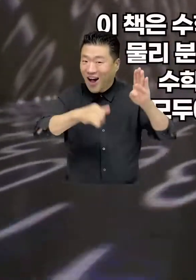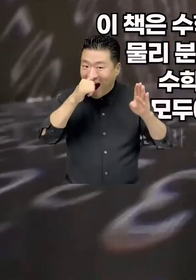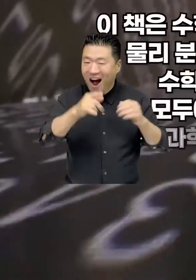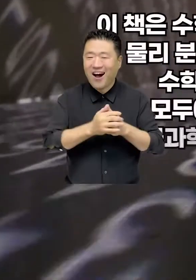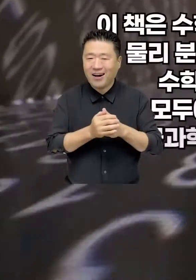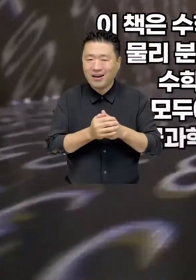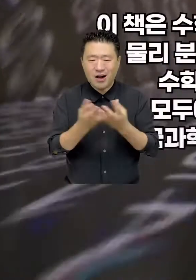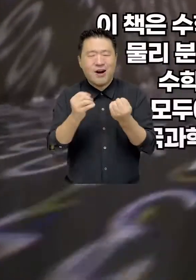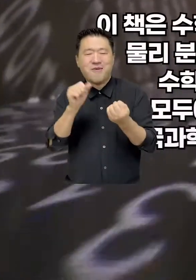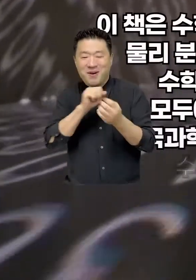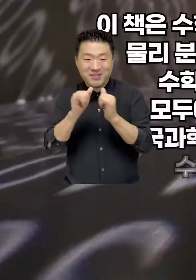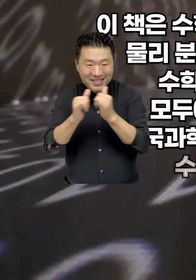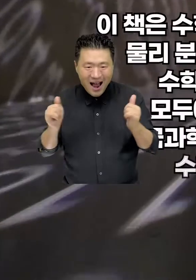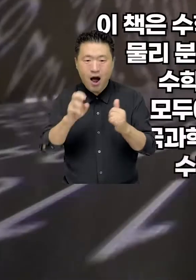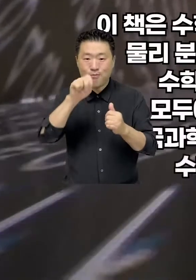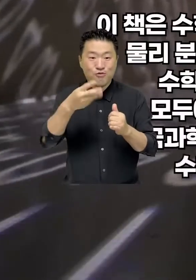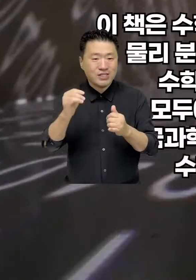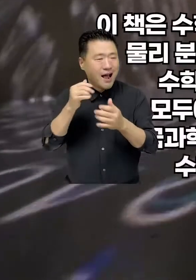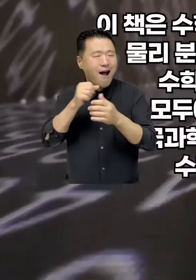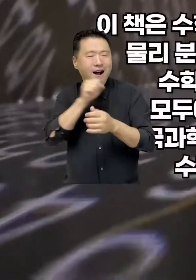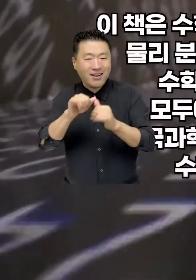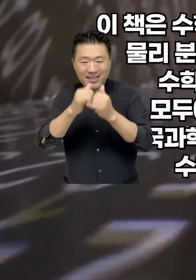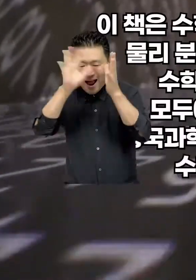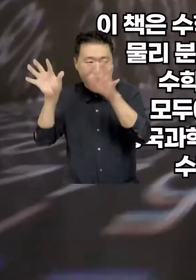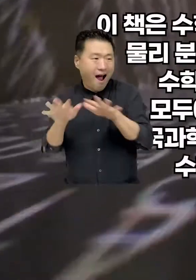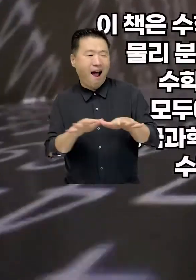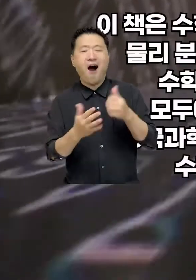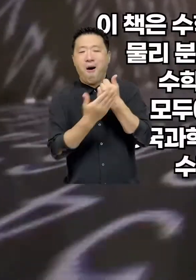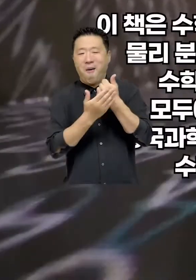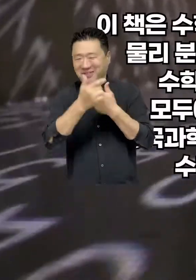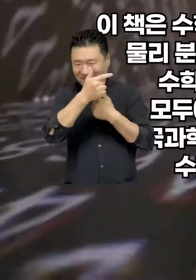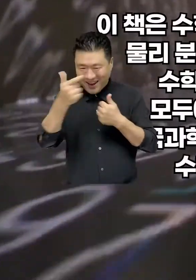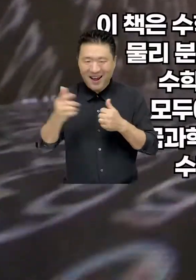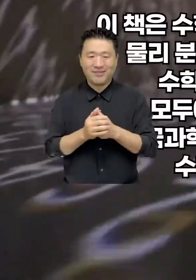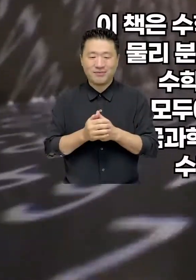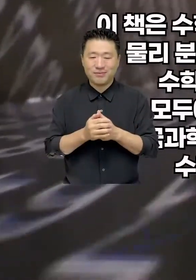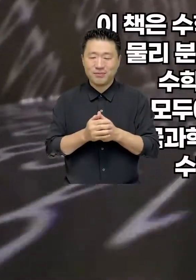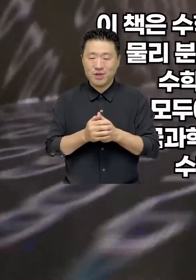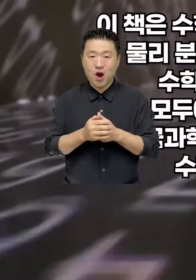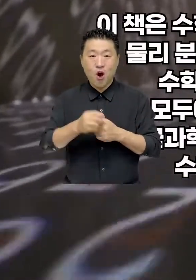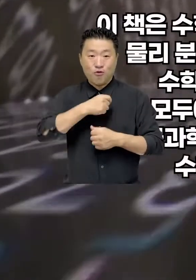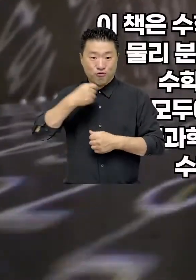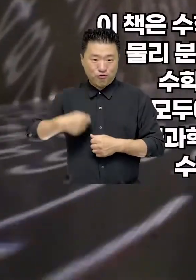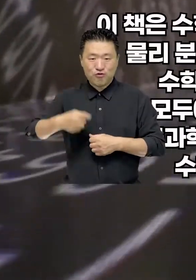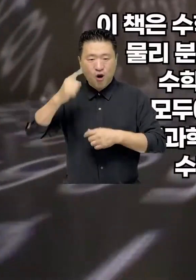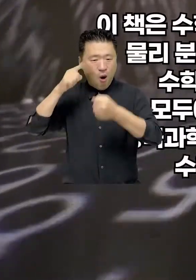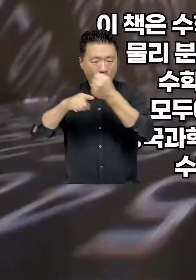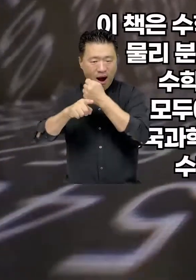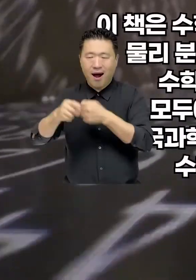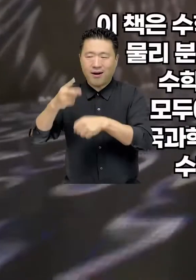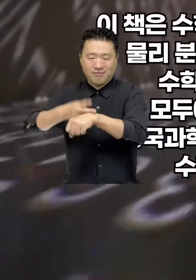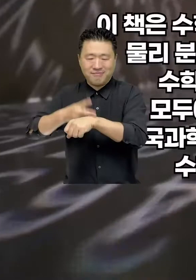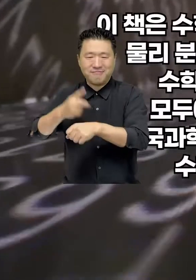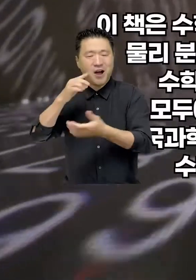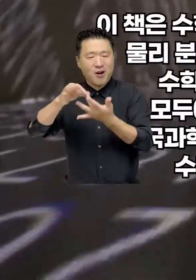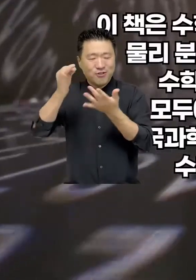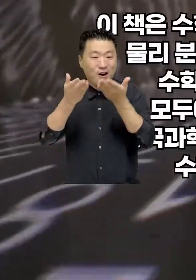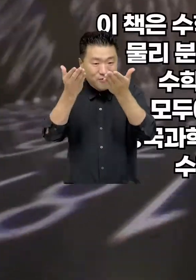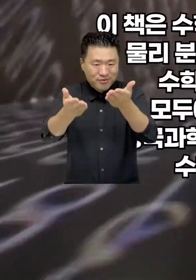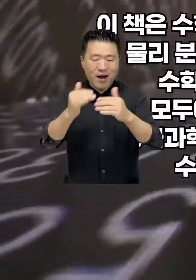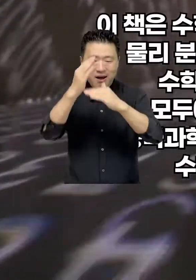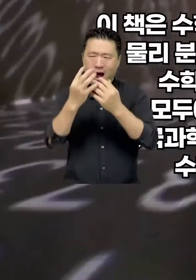다룬다. 수학 애호가, 물리 애호가 모두에게 도움이 될 것이다. 중국과학기술대 교수가